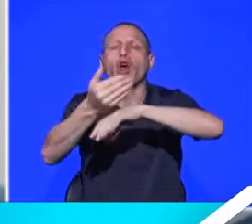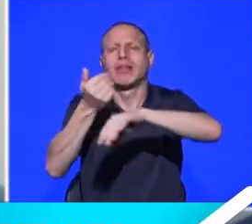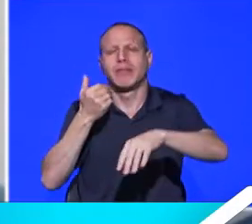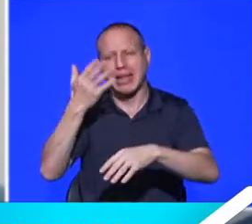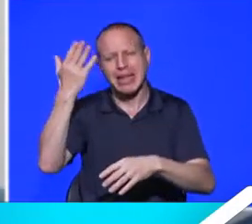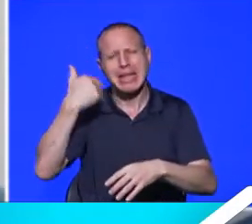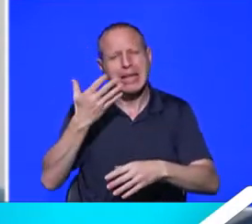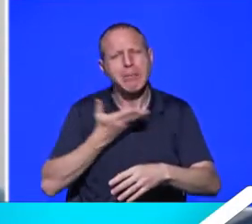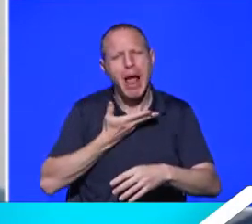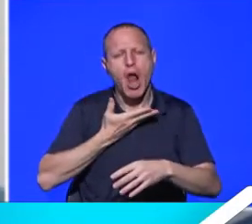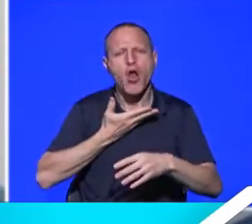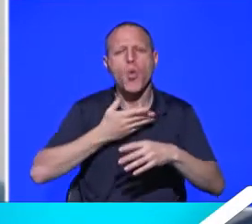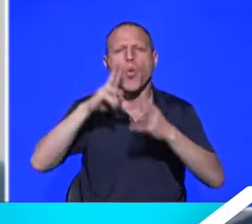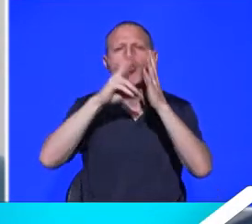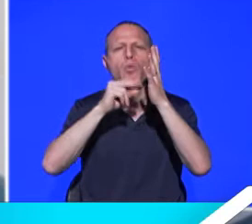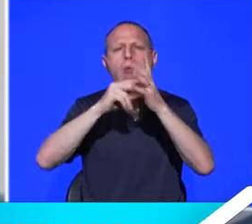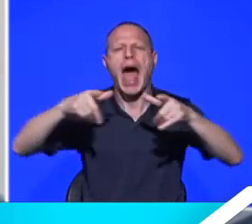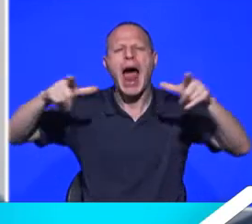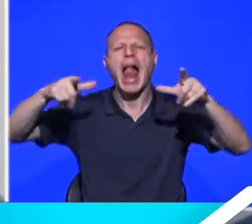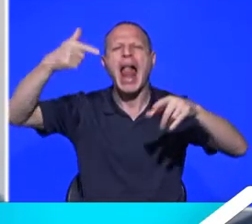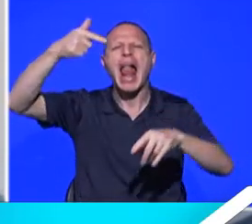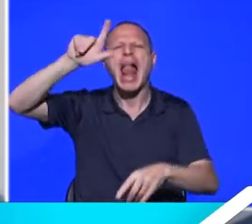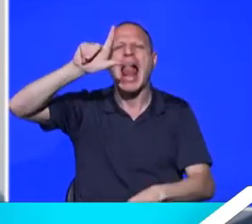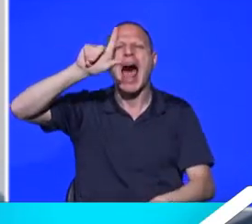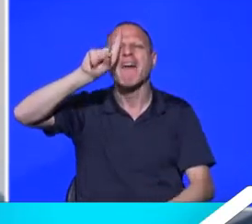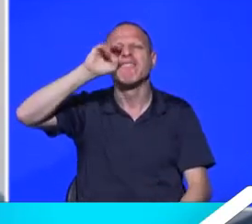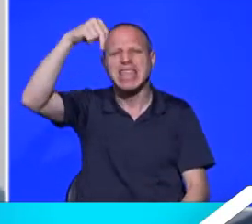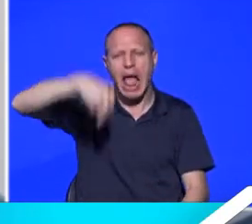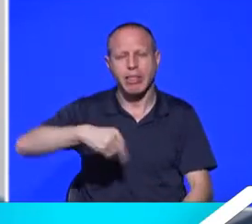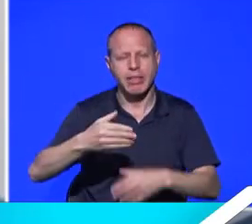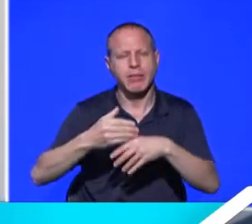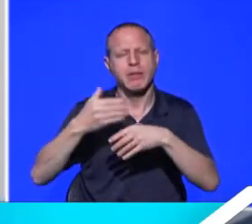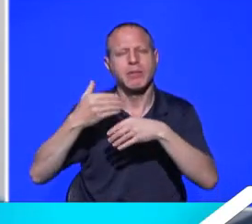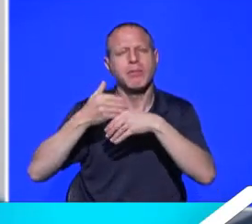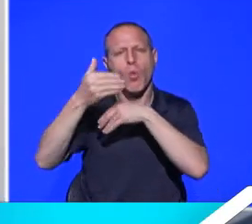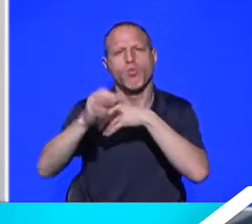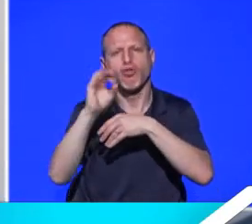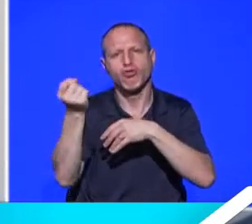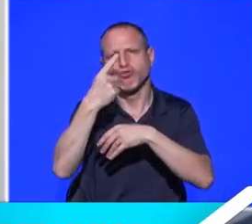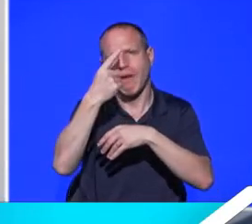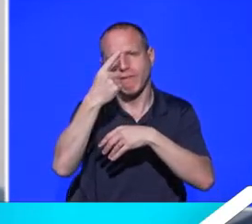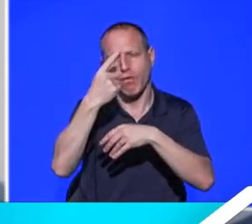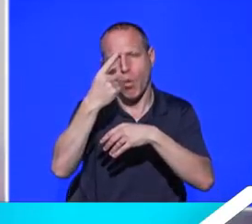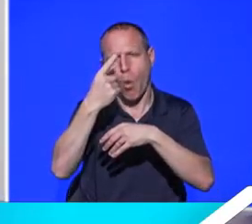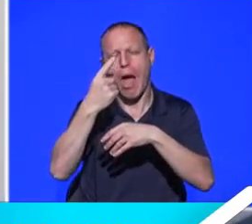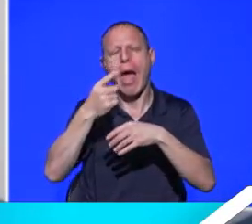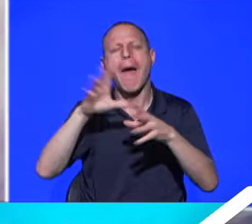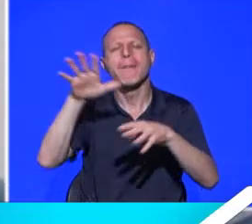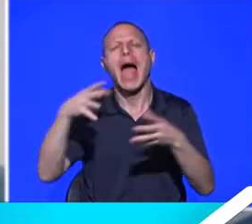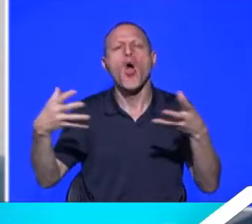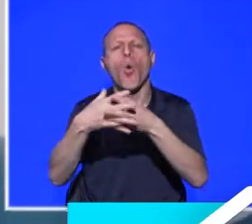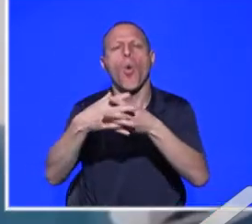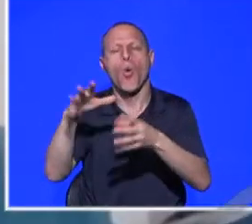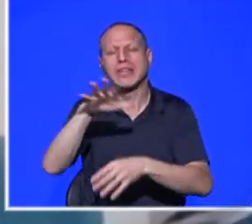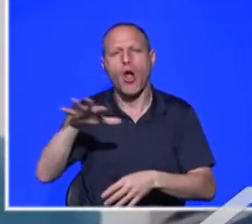הלוויין מהאיחוד האירופי באיחור של שבוע. אז למה לא היינו יכולים לקבל את זה לפני שבוע? למה ישראל, עם כל היכולות הטכנולוגיות,